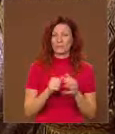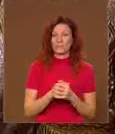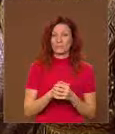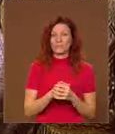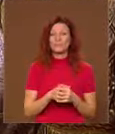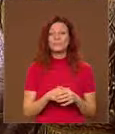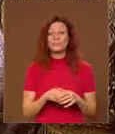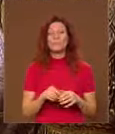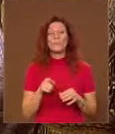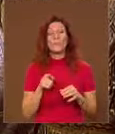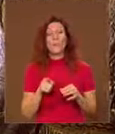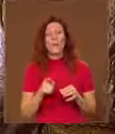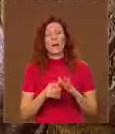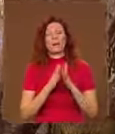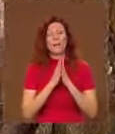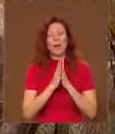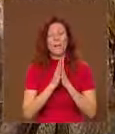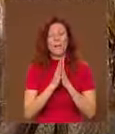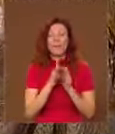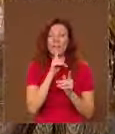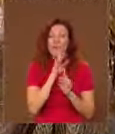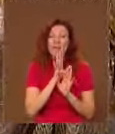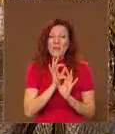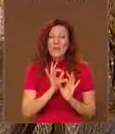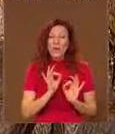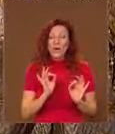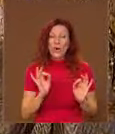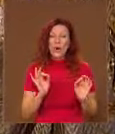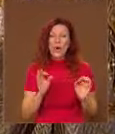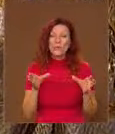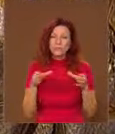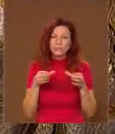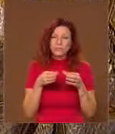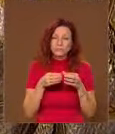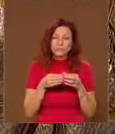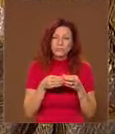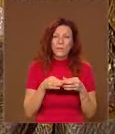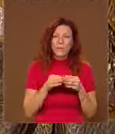Чуваме молитвата, която свещеникът произнася заедно със своите събратия